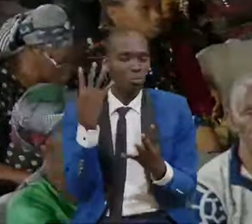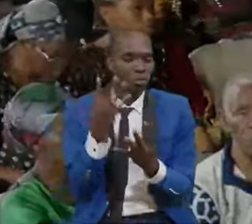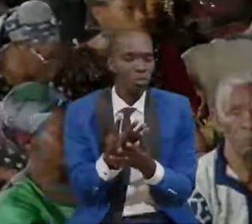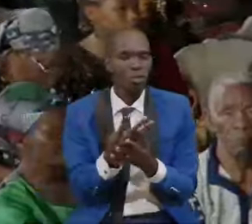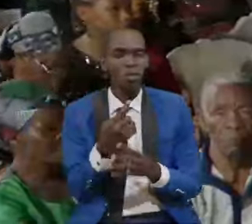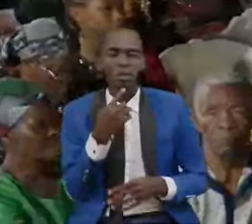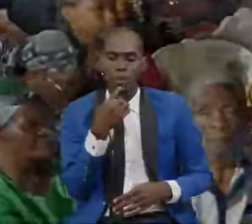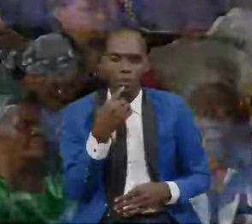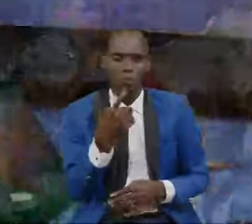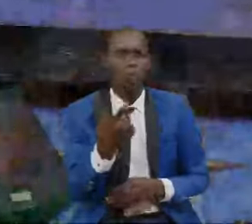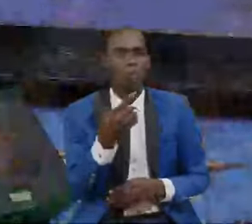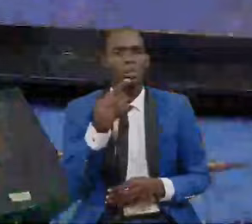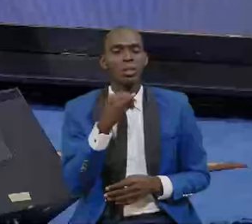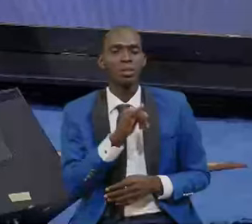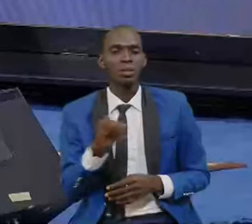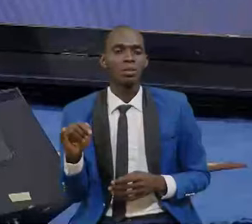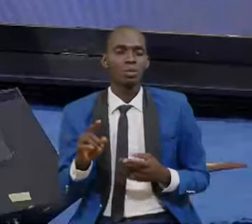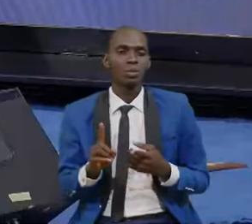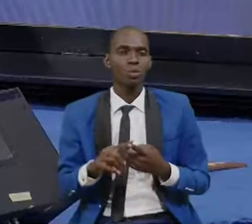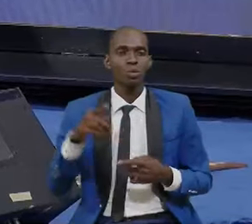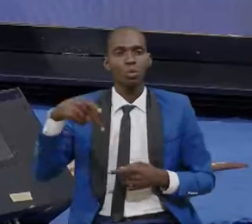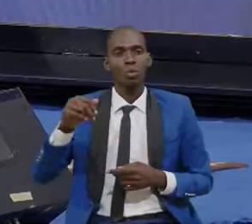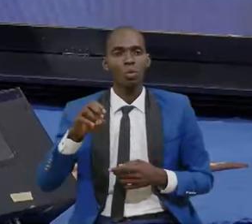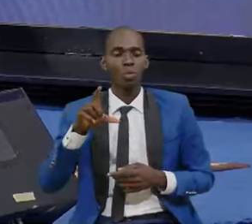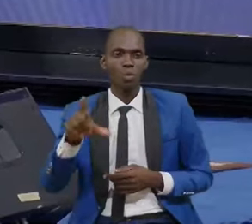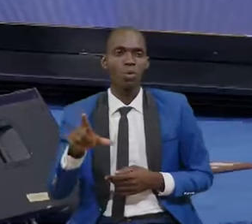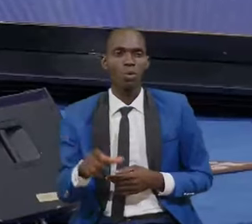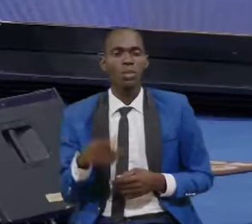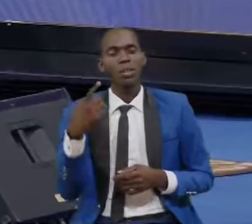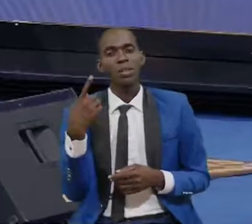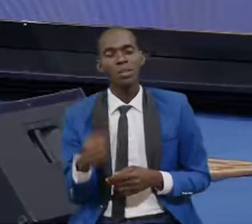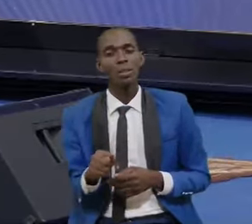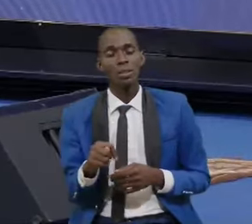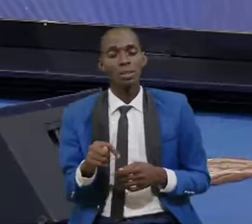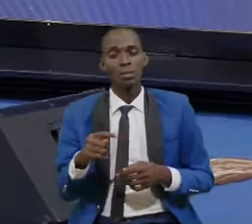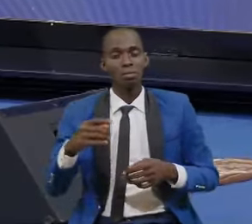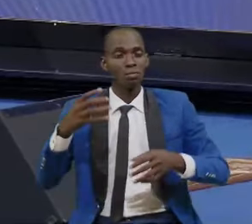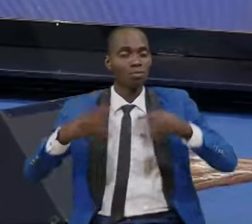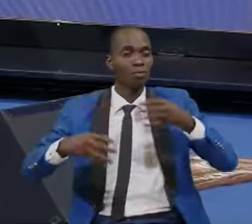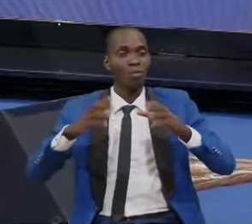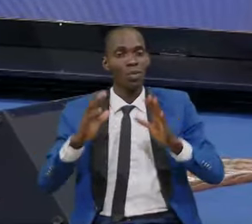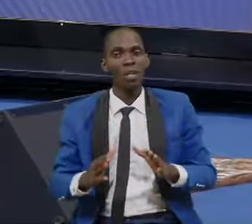Paul. Les prêteurs ont envoyé dire qu'on vous relâcha.